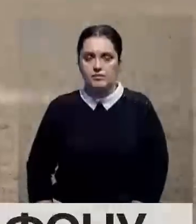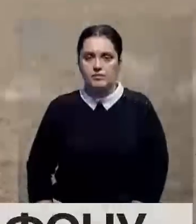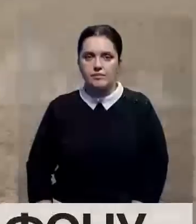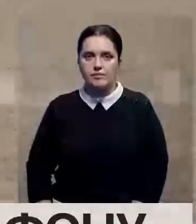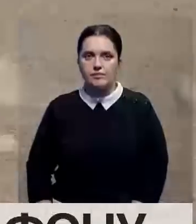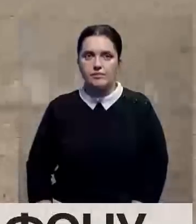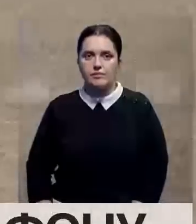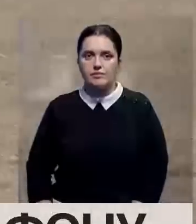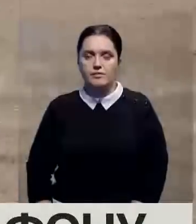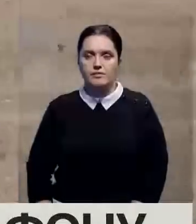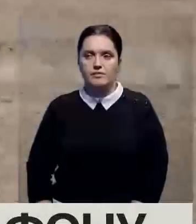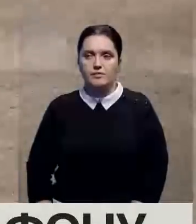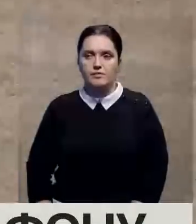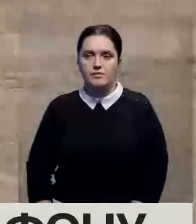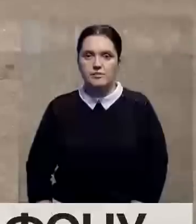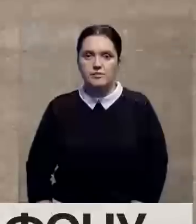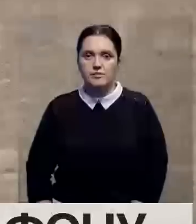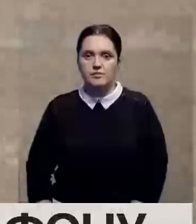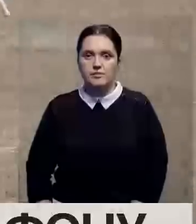Хабар 24, область Улутау.